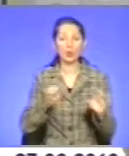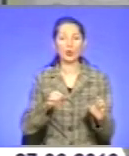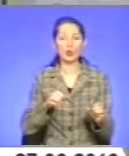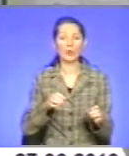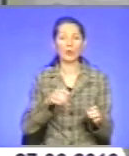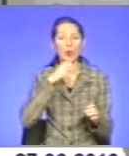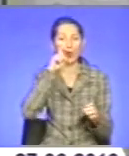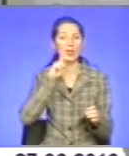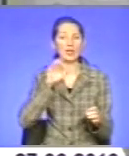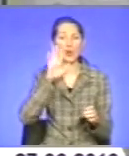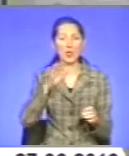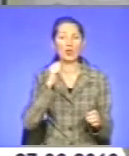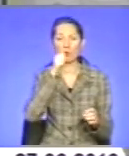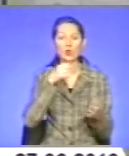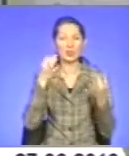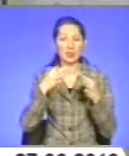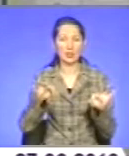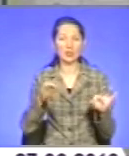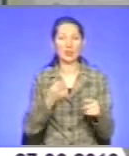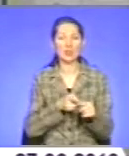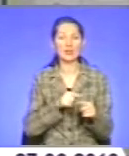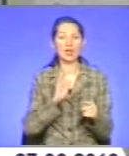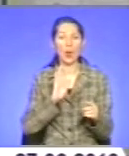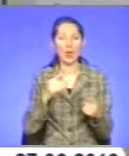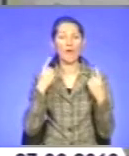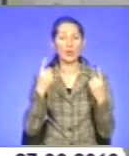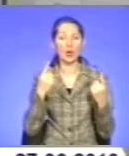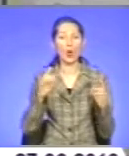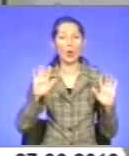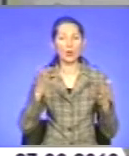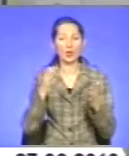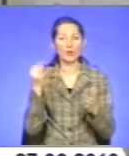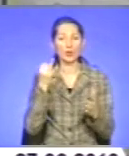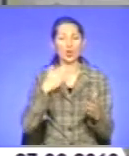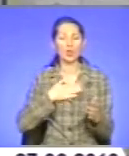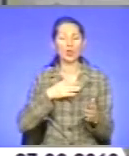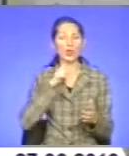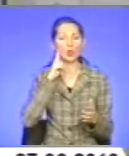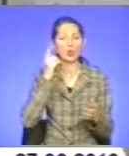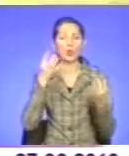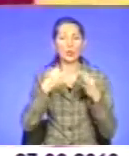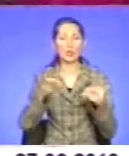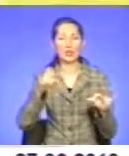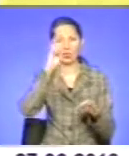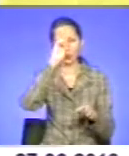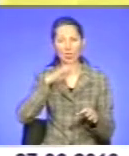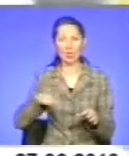Це стало, ну, надзвичайно вагомою подією в історії нашої молодої незалежної держави.